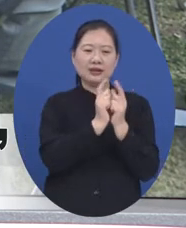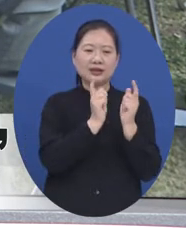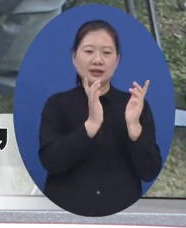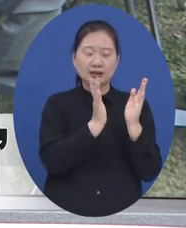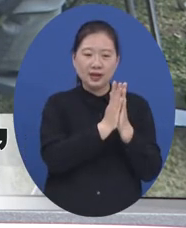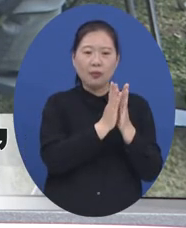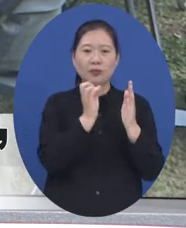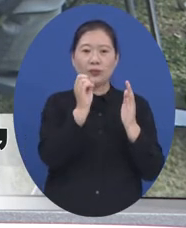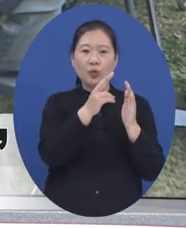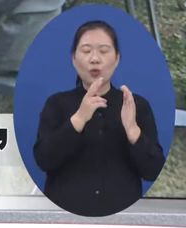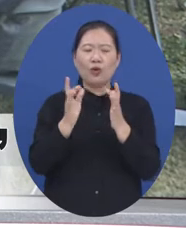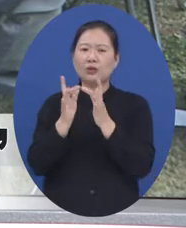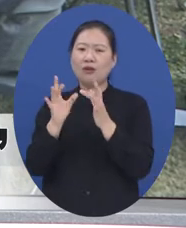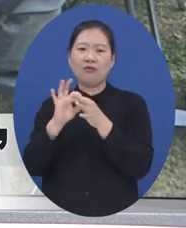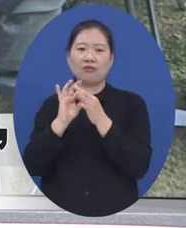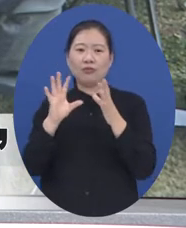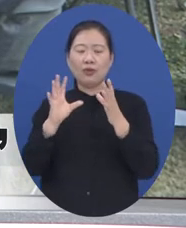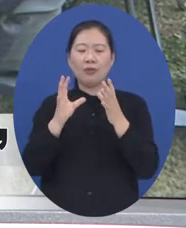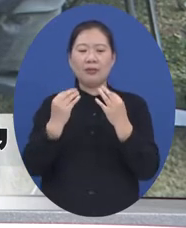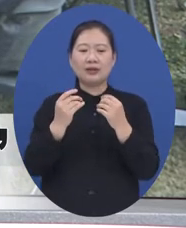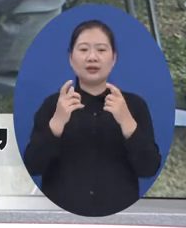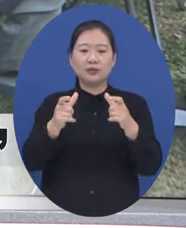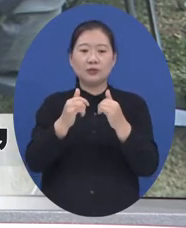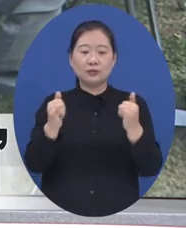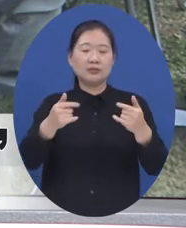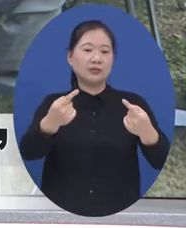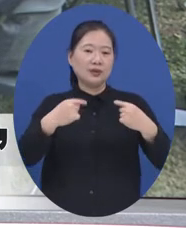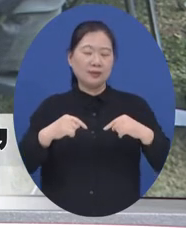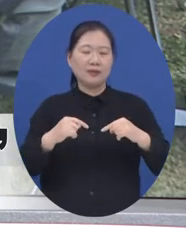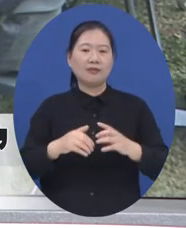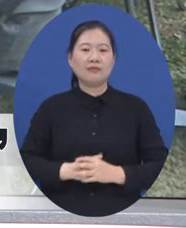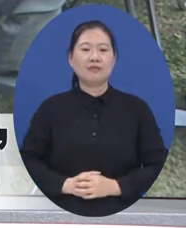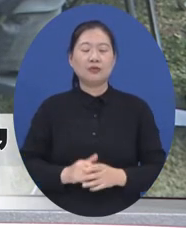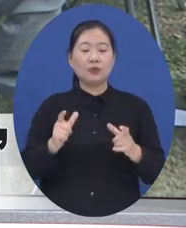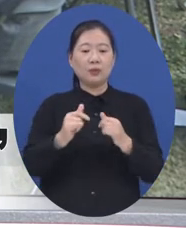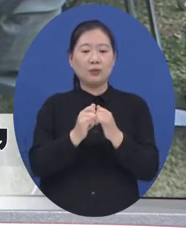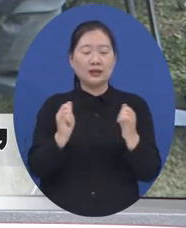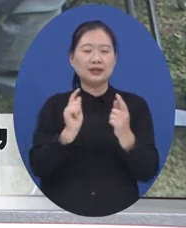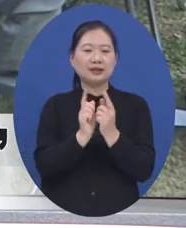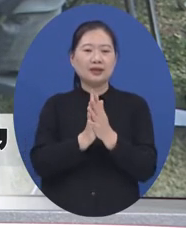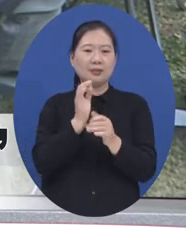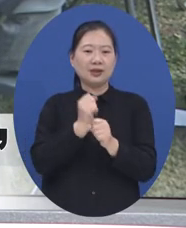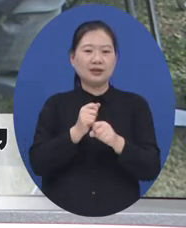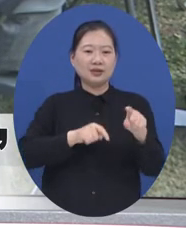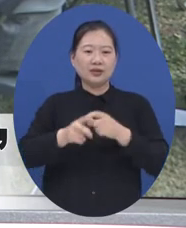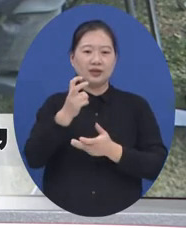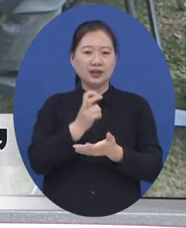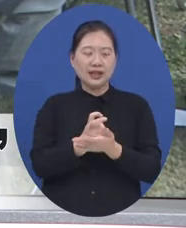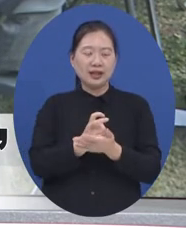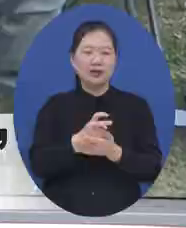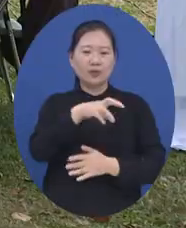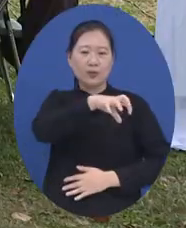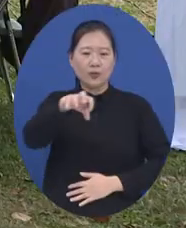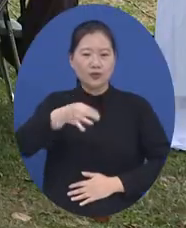장소 세안 없이 많은 도민들이 참여했는데요 도민이 만들어가는 상책 현장을 취재했습니다